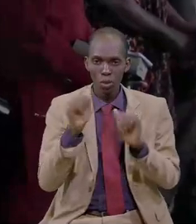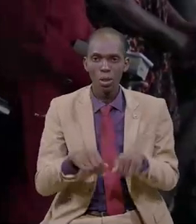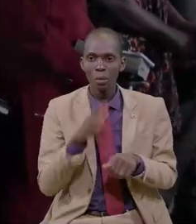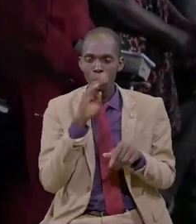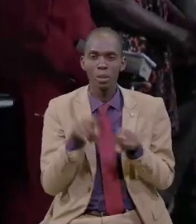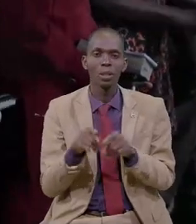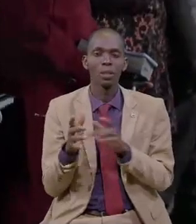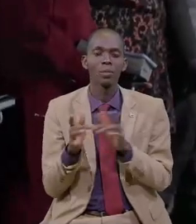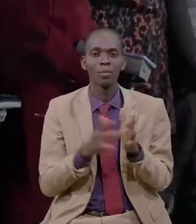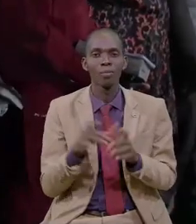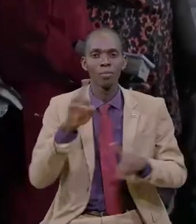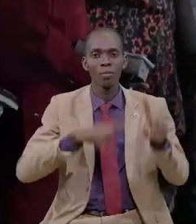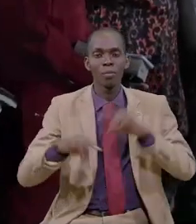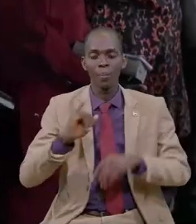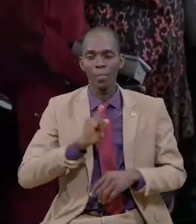Je serai